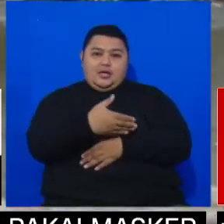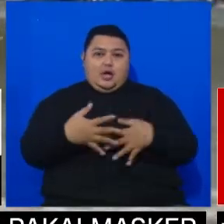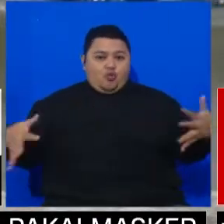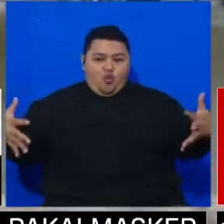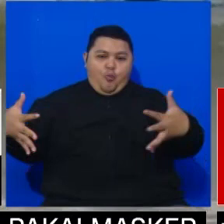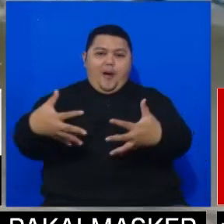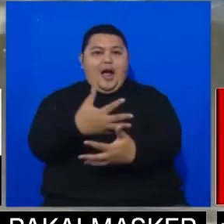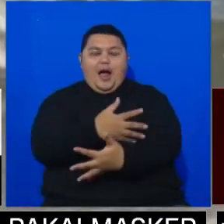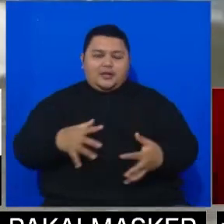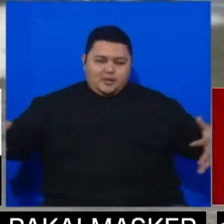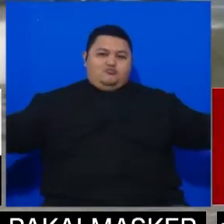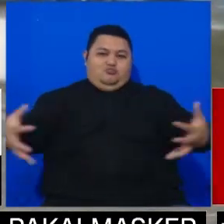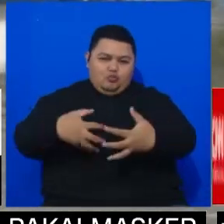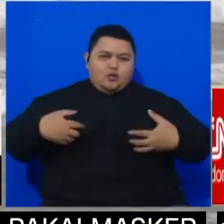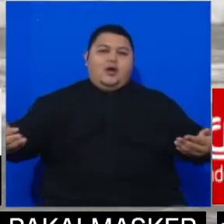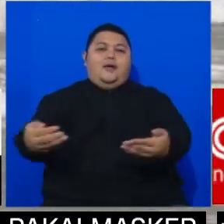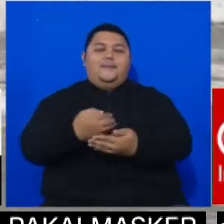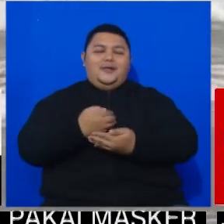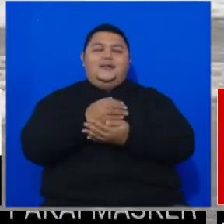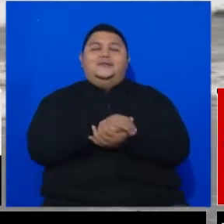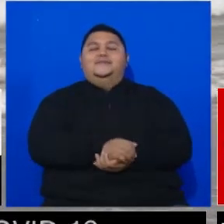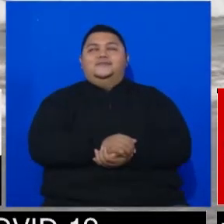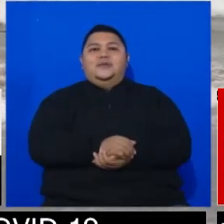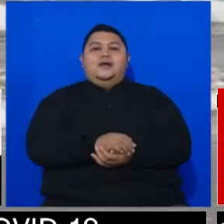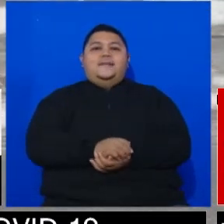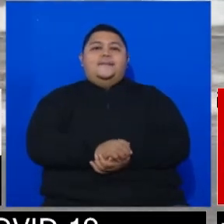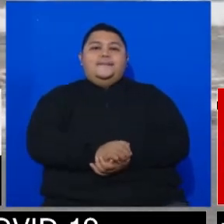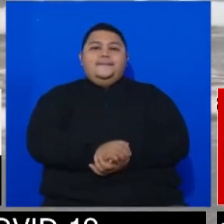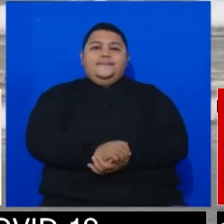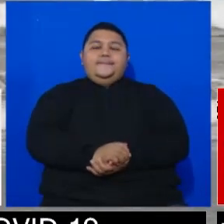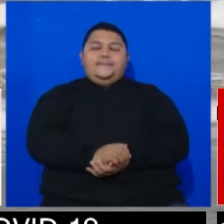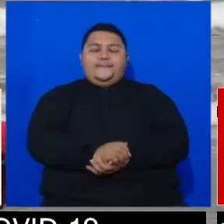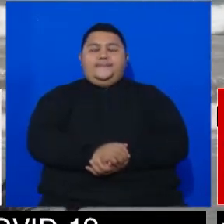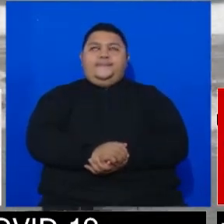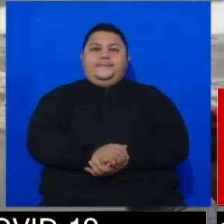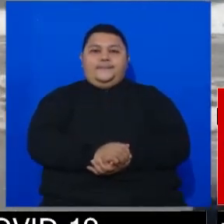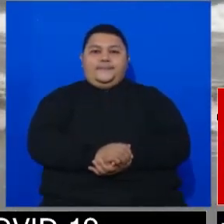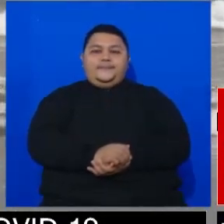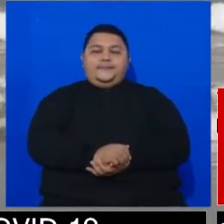nelayan diberikan keselamatan. Tim Liputan CNN Indonesia.